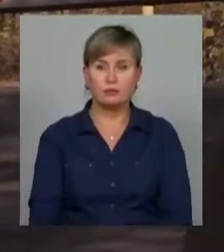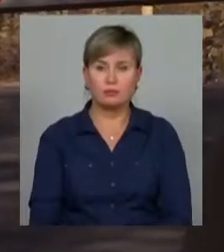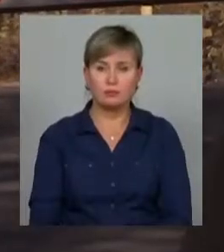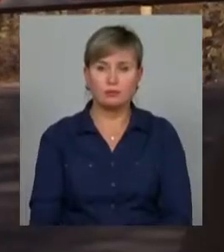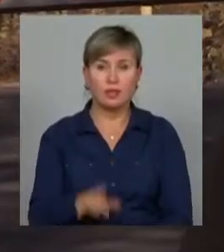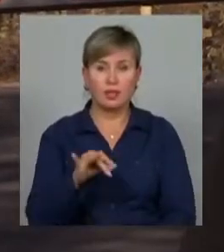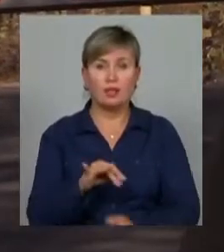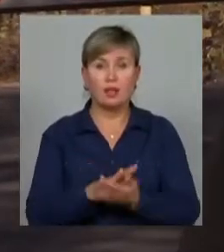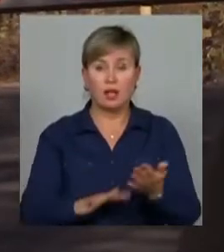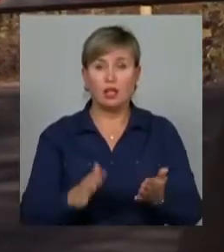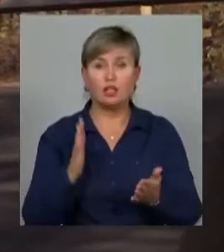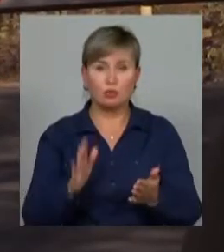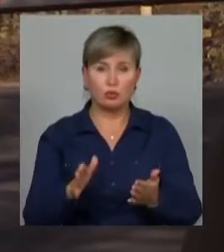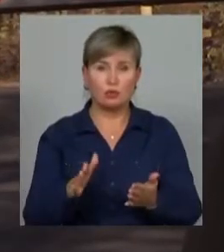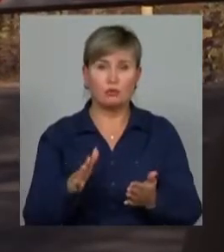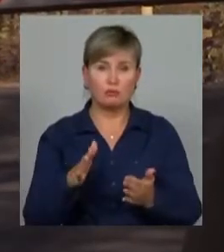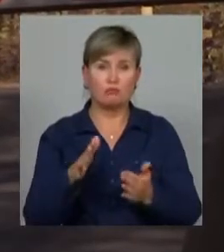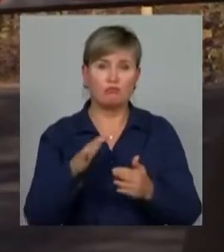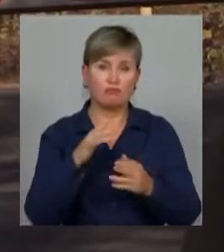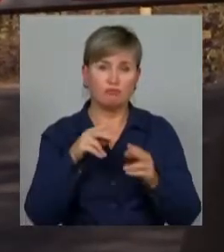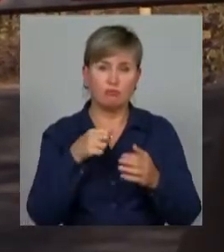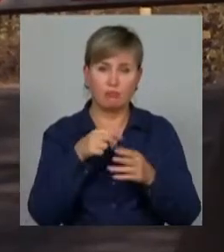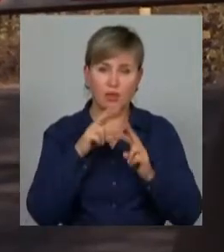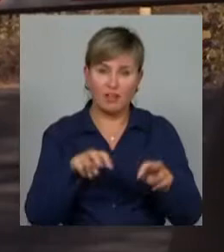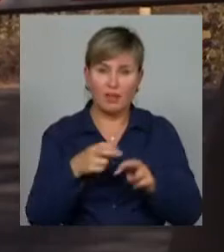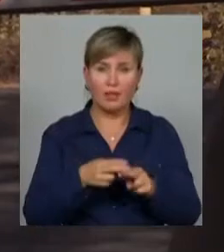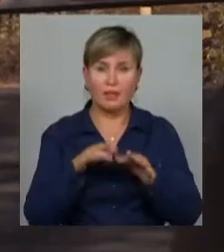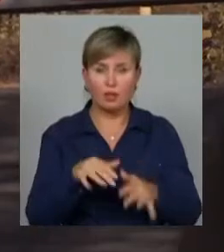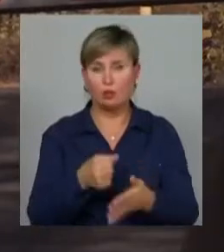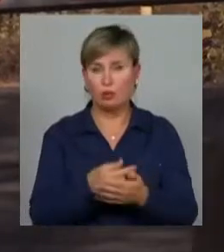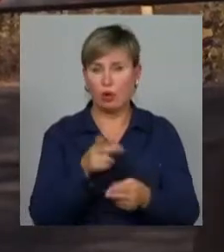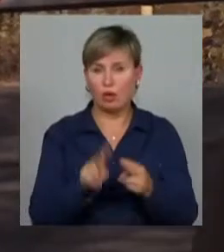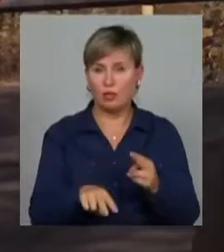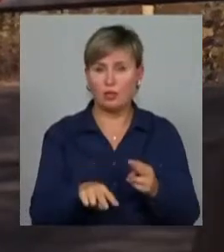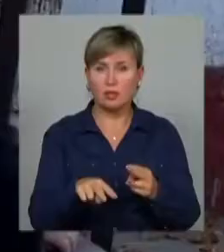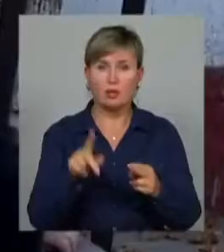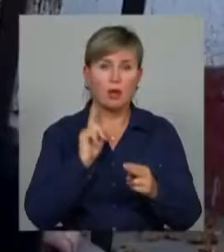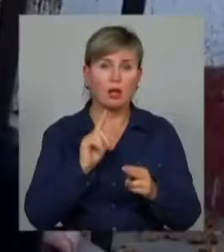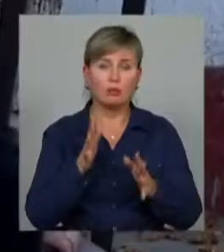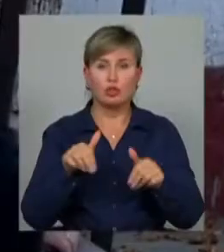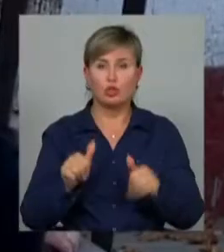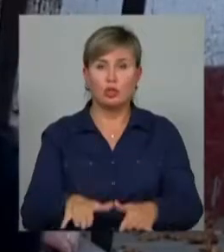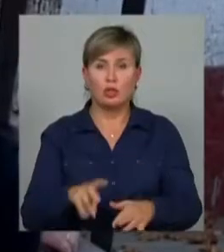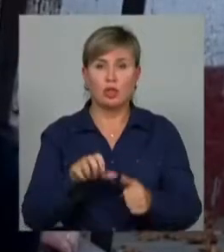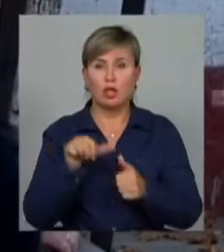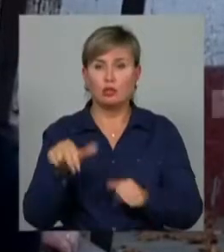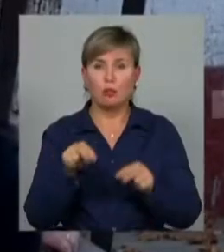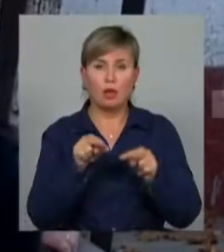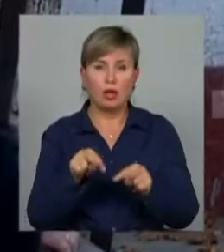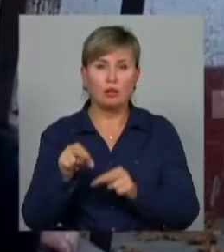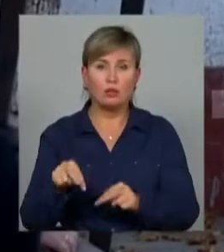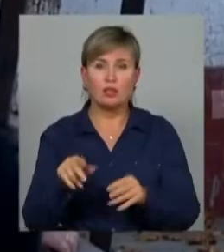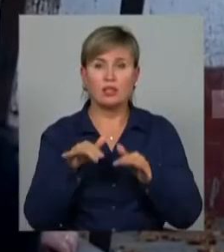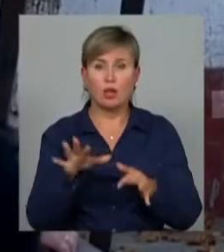будем сопровождать это дело до момента, пока не будет принято уже решение. На особом контроле дело о